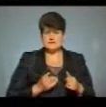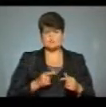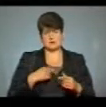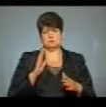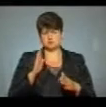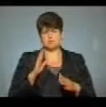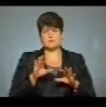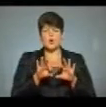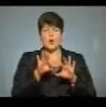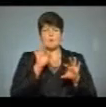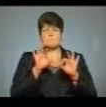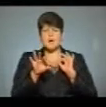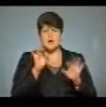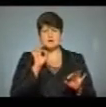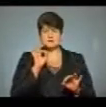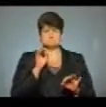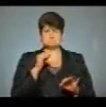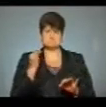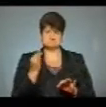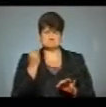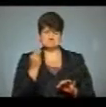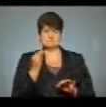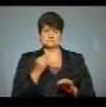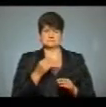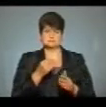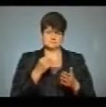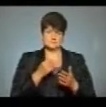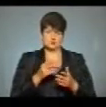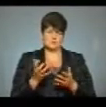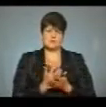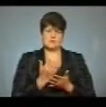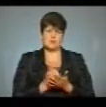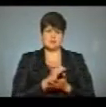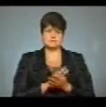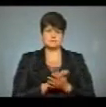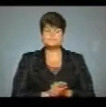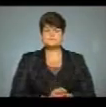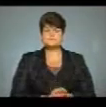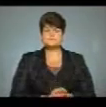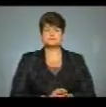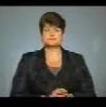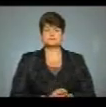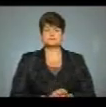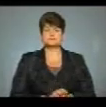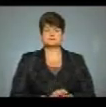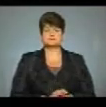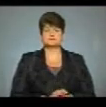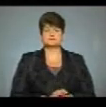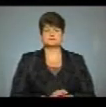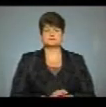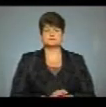будемо вибирати привабливі цінові пропозиції, щоб десь дійсно ним заробляти. Ірина Терлюк, Андрій Бодак.